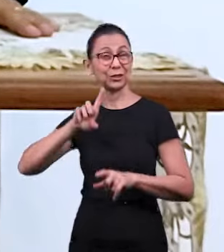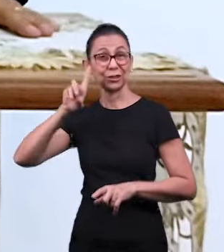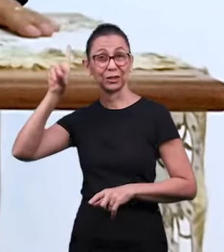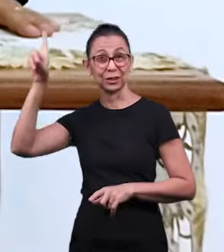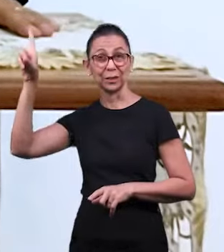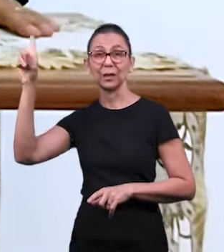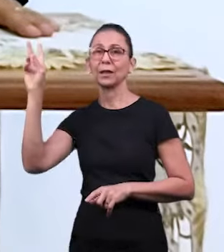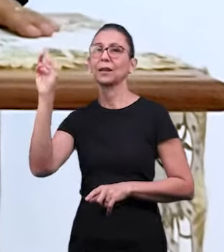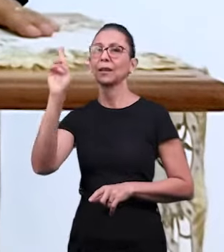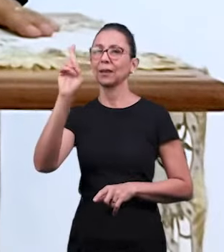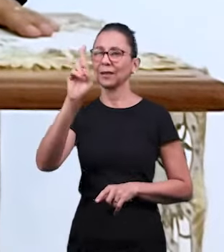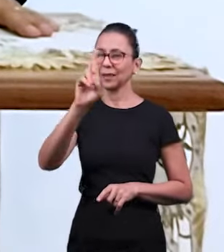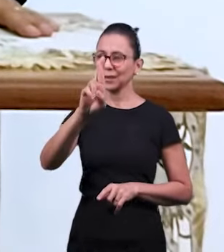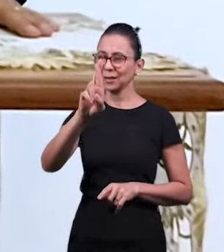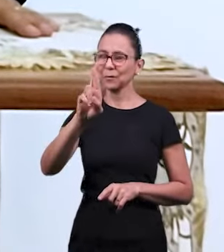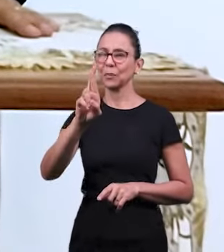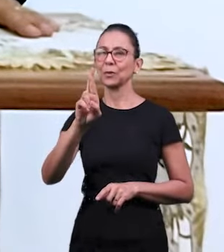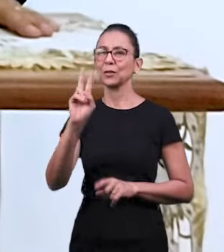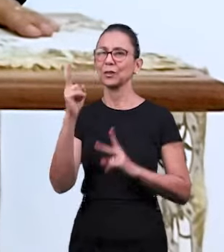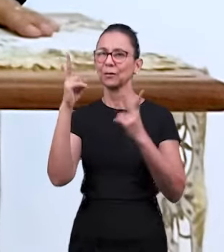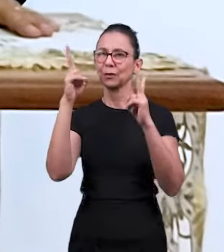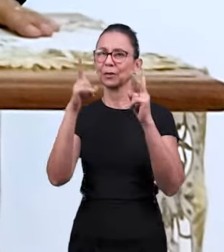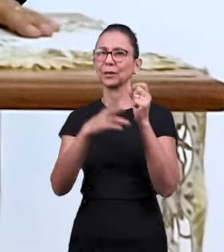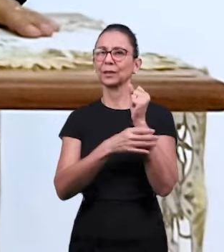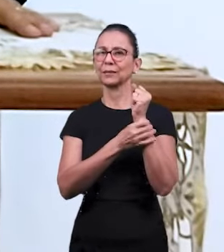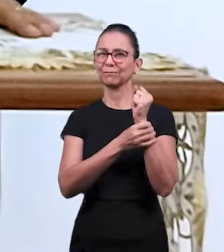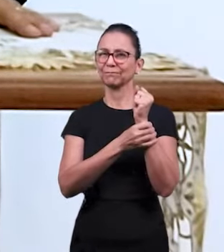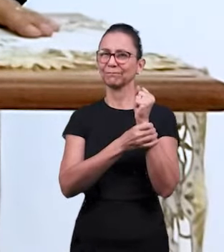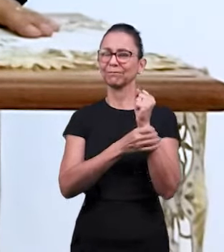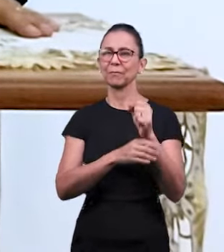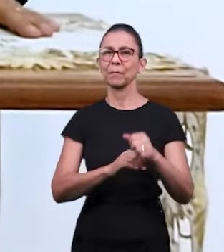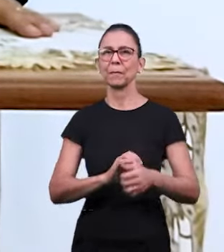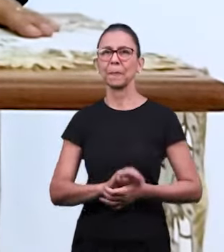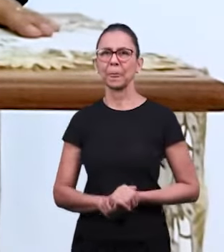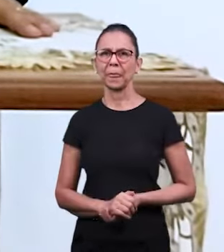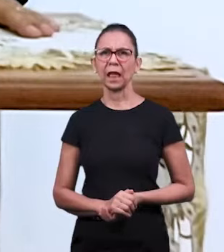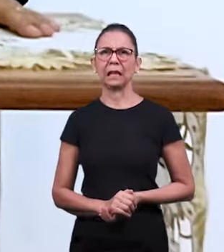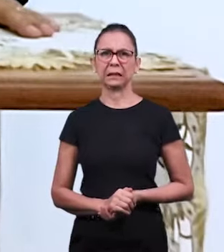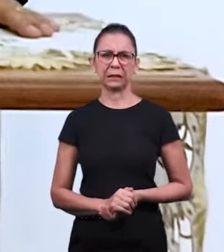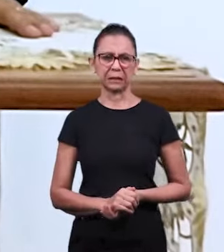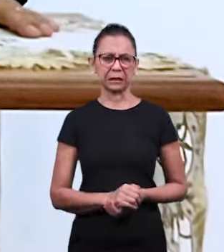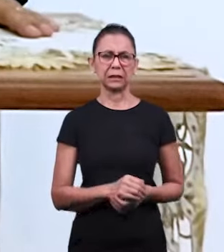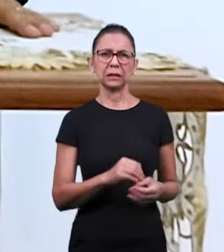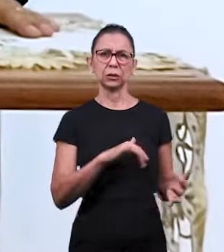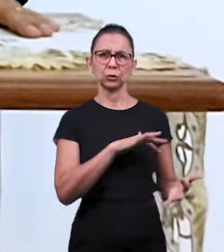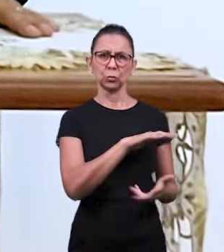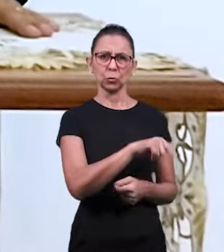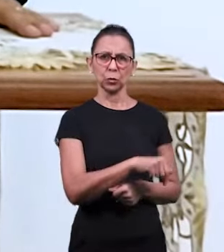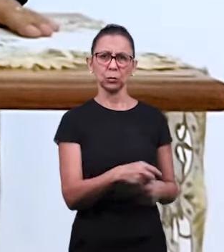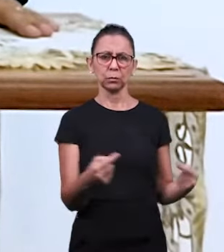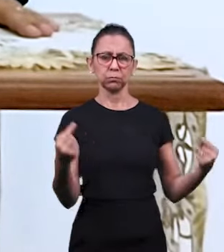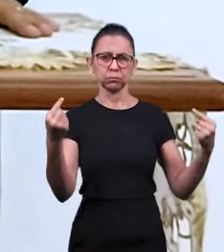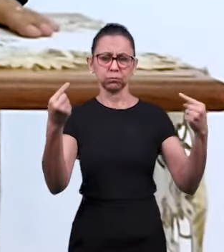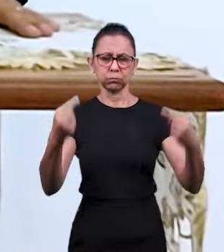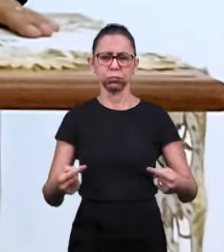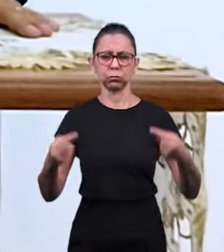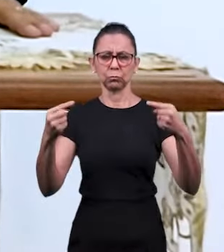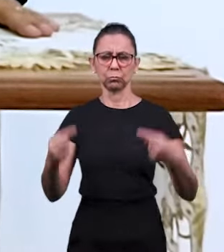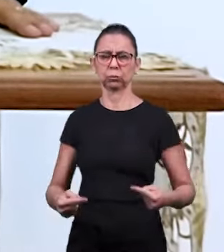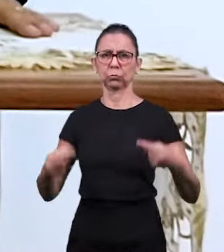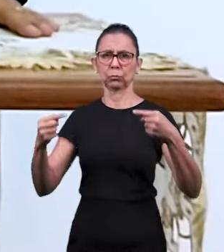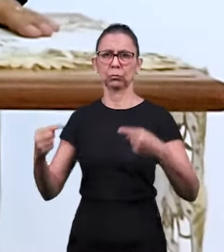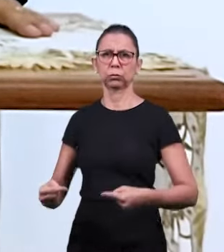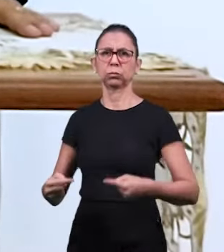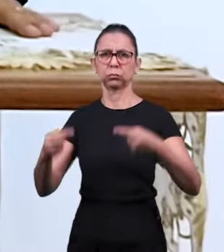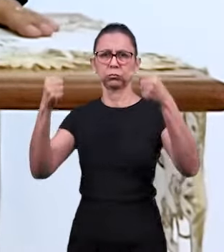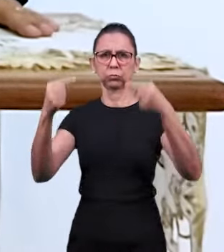уповает на Бога, Бог будет и тебе давать победу, как Он давал Давиду. Все равно будут противостояния, все равно будут